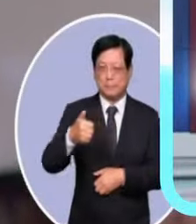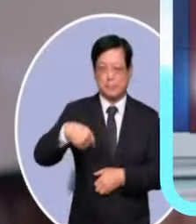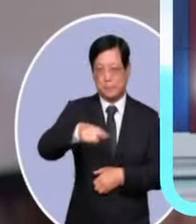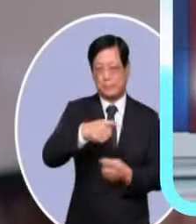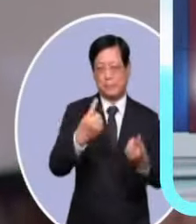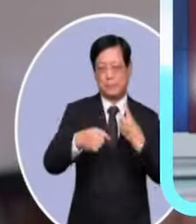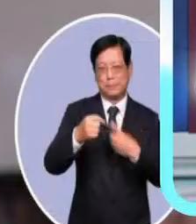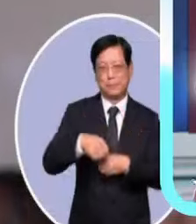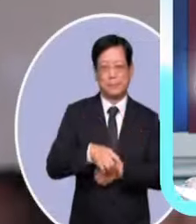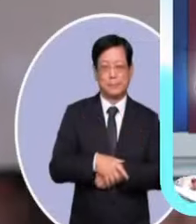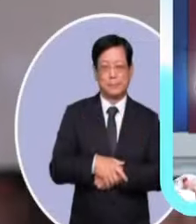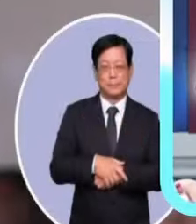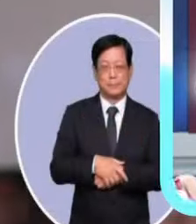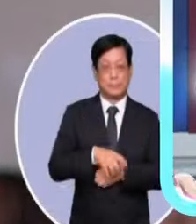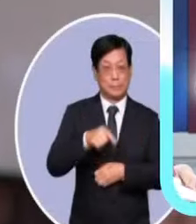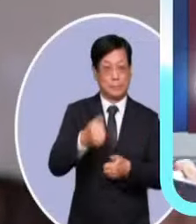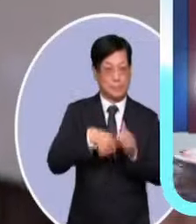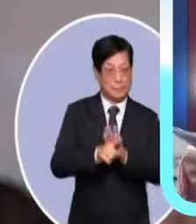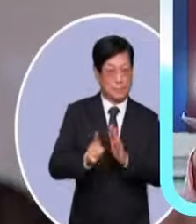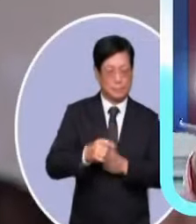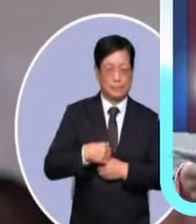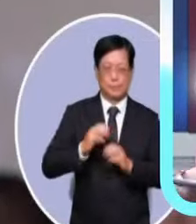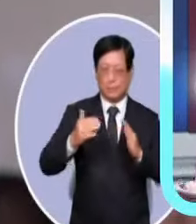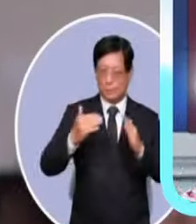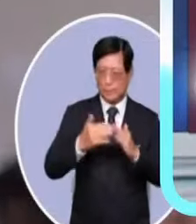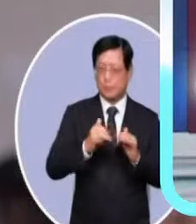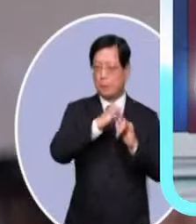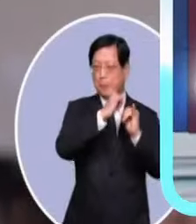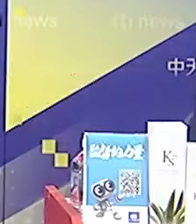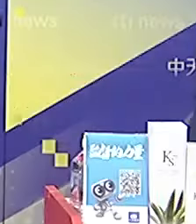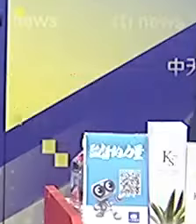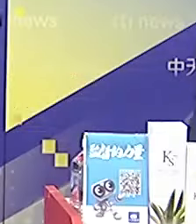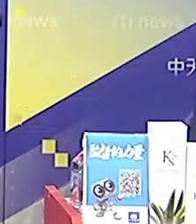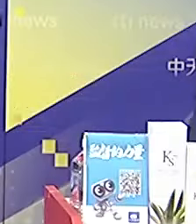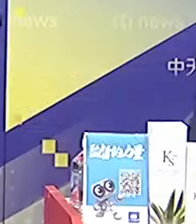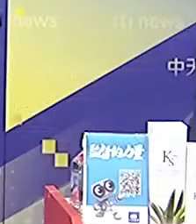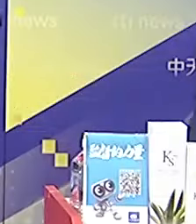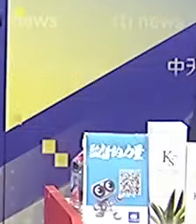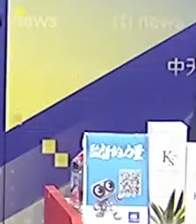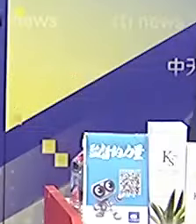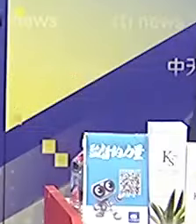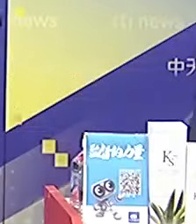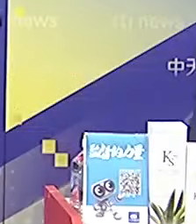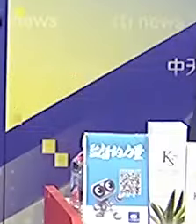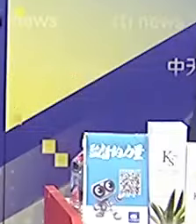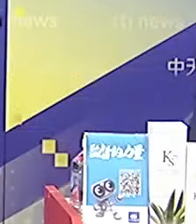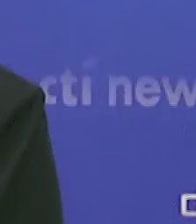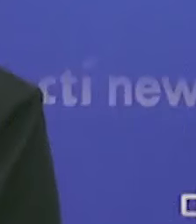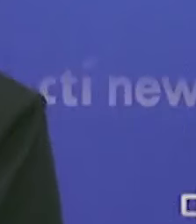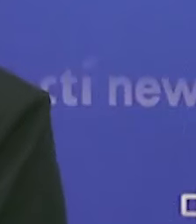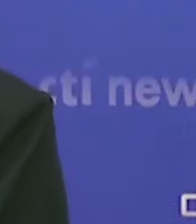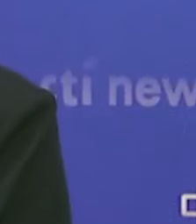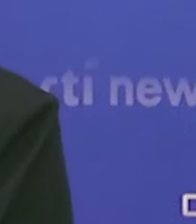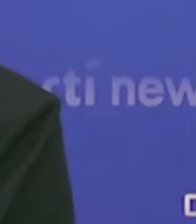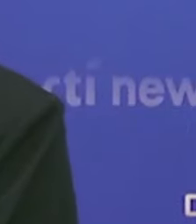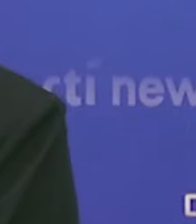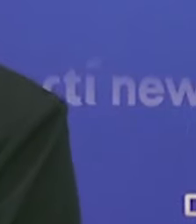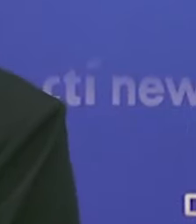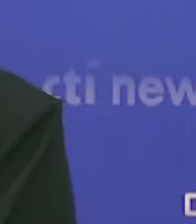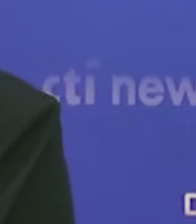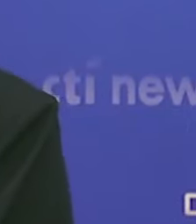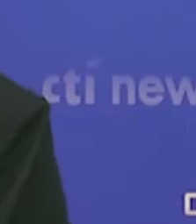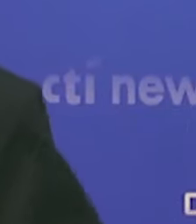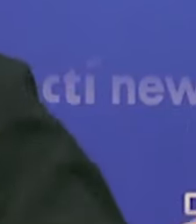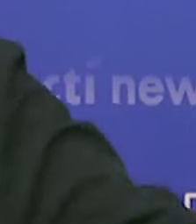康仁并没有讲祖国，好不好？ 他没有， 莫名其妙嘛。所以我的意思是说，你这个不要